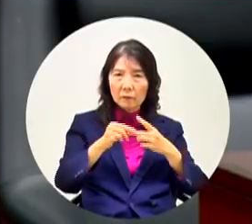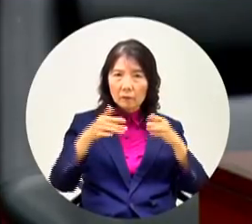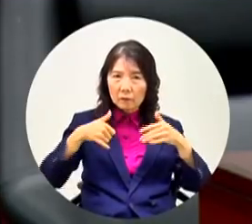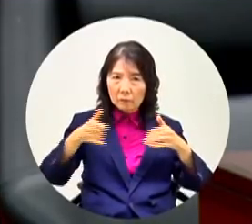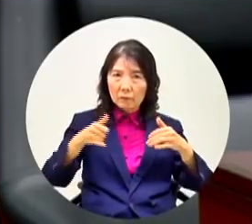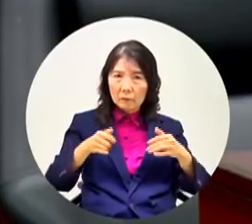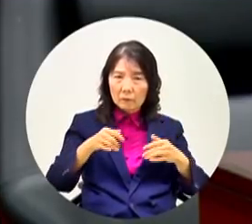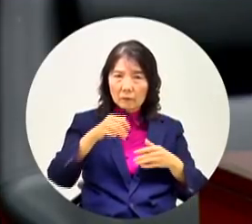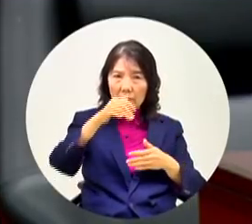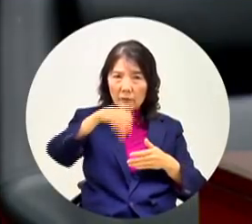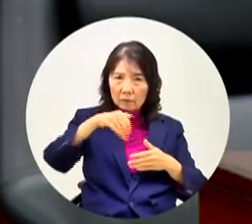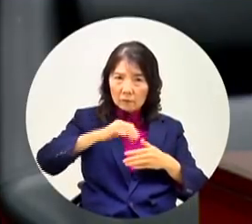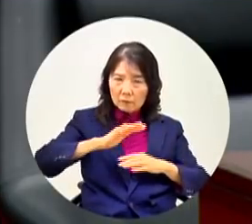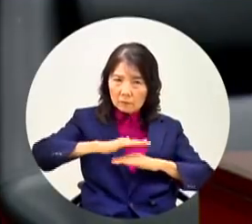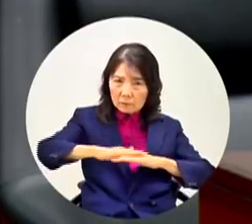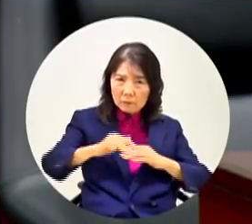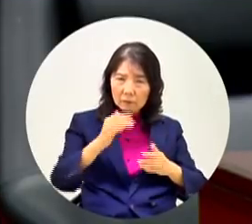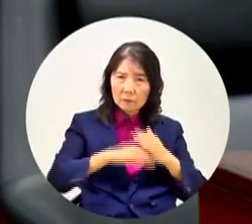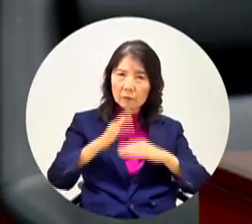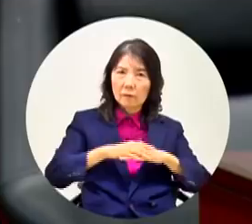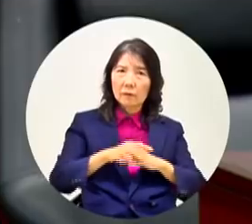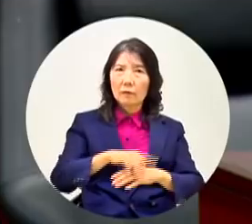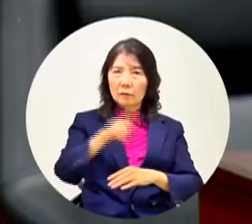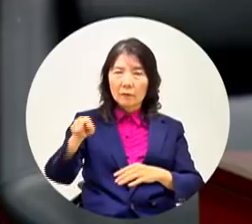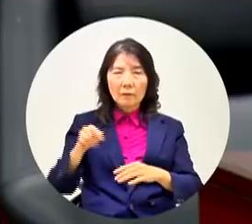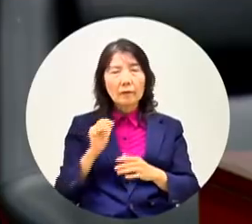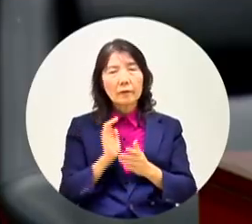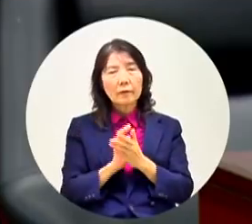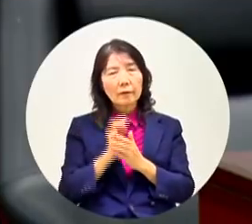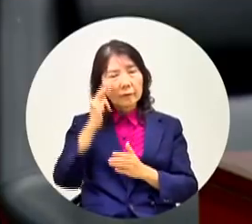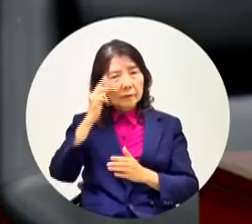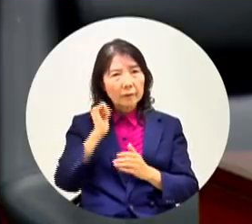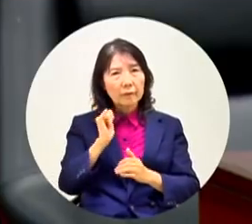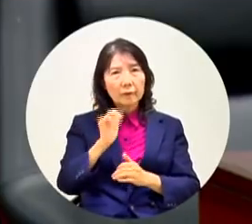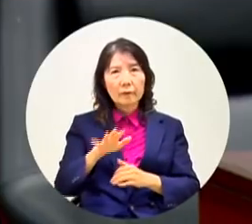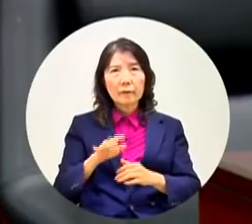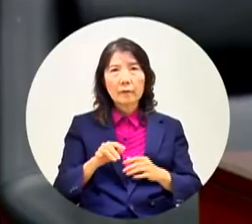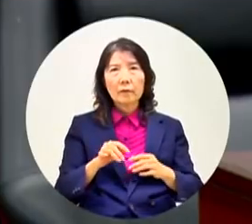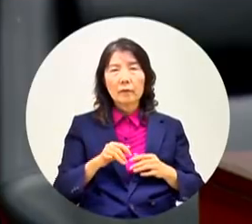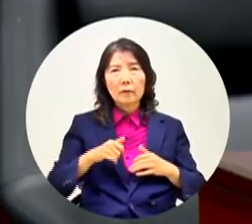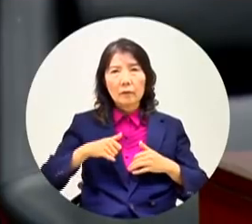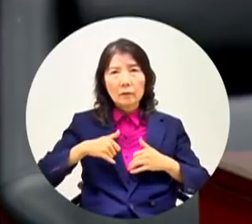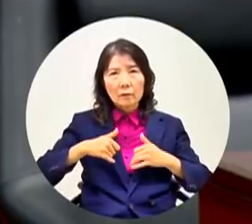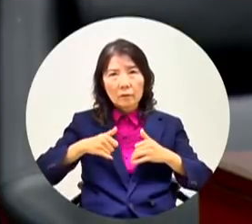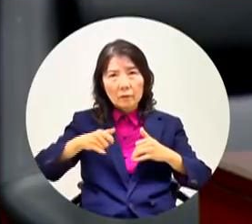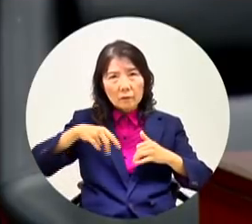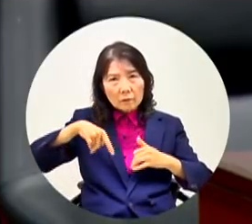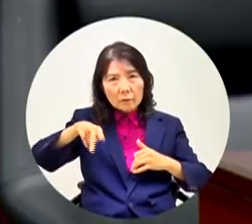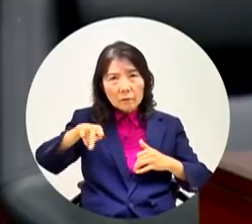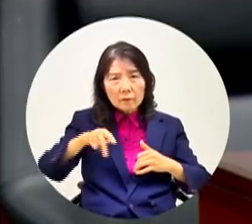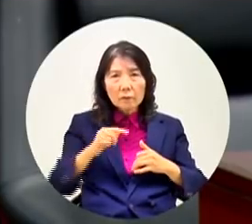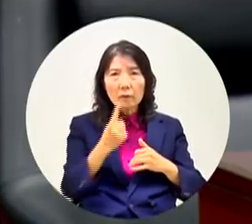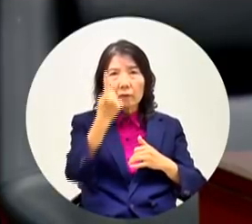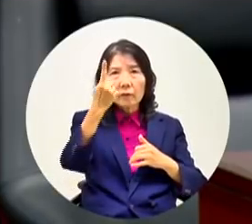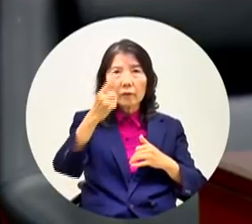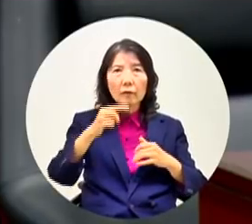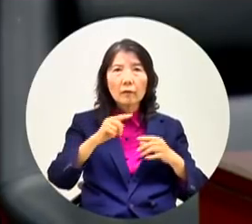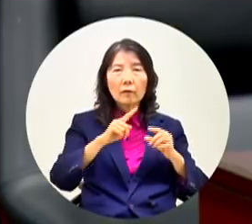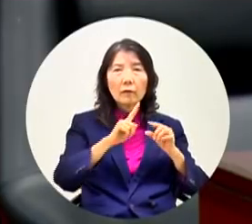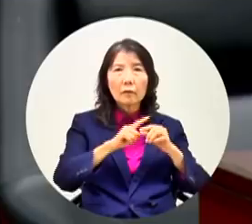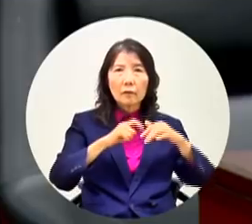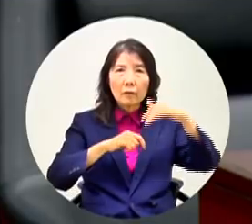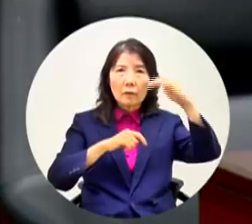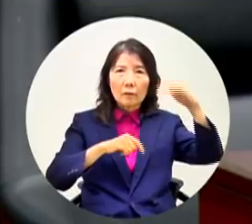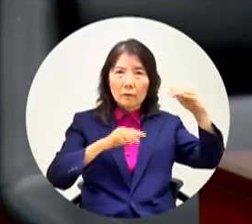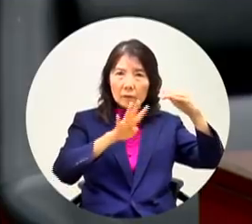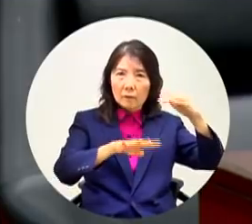受到大家的肯定。当然，用路人在咱的中仑社区，你行的路不是干那中仑二路尔。所